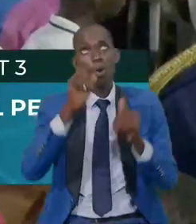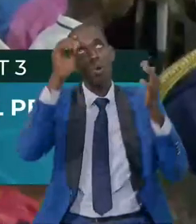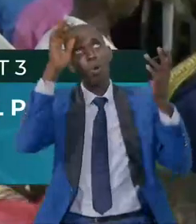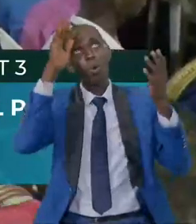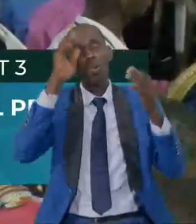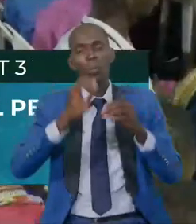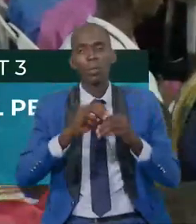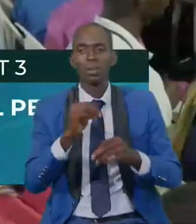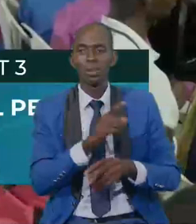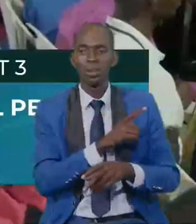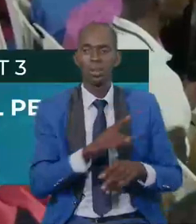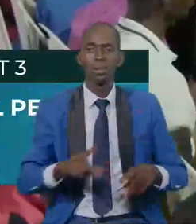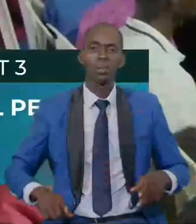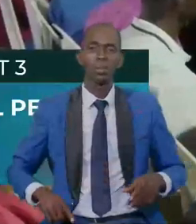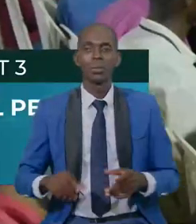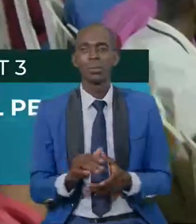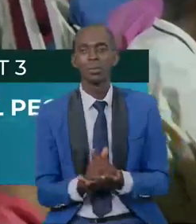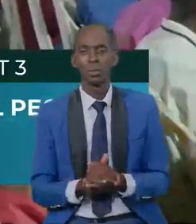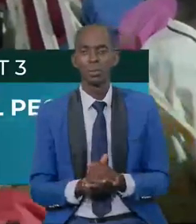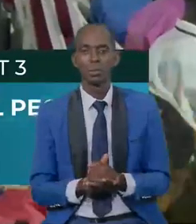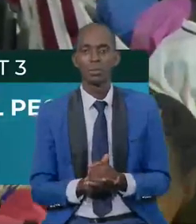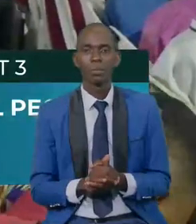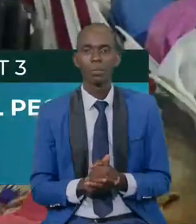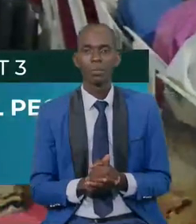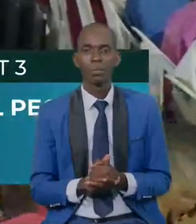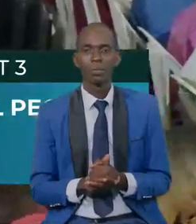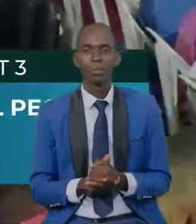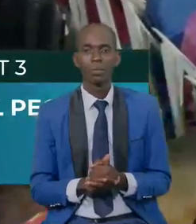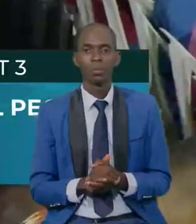Que le frère là-bas, ma soeur là-bas, mon enfant là-bas, ma fille